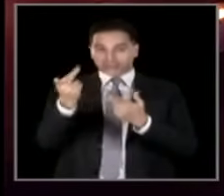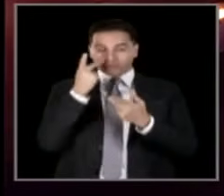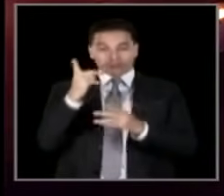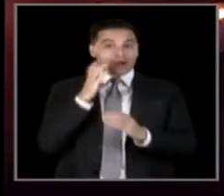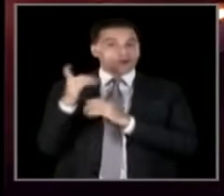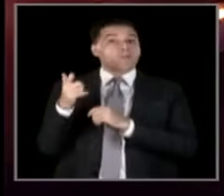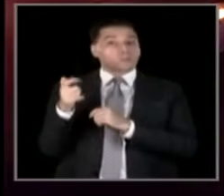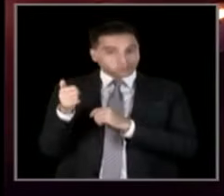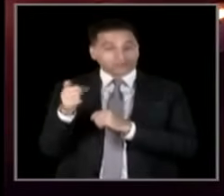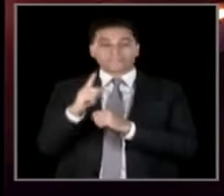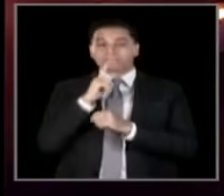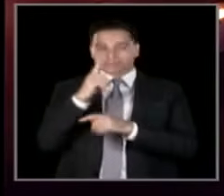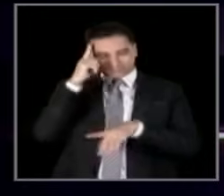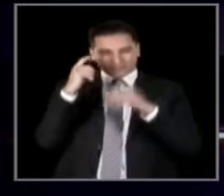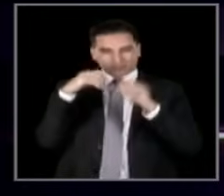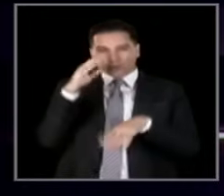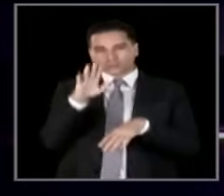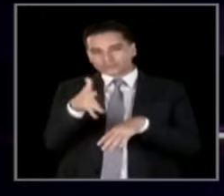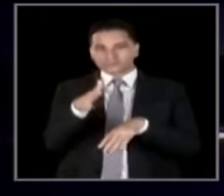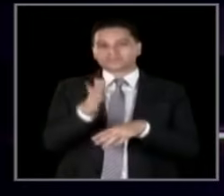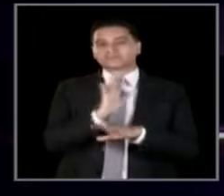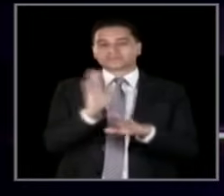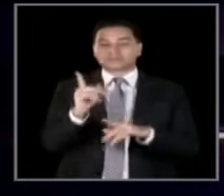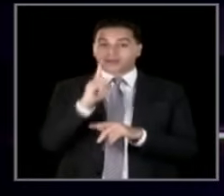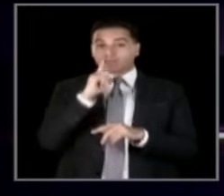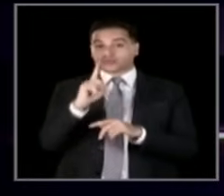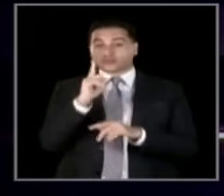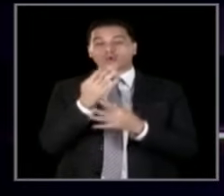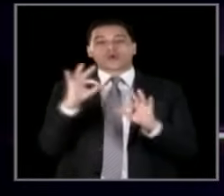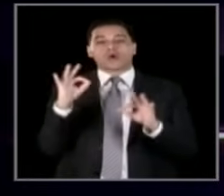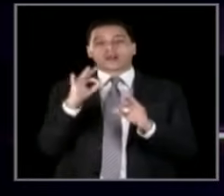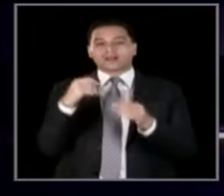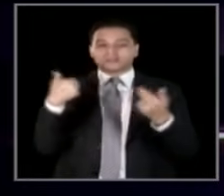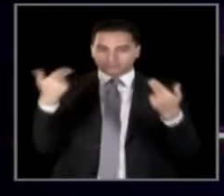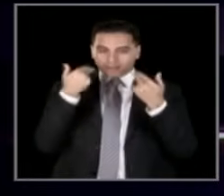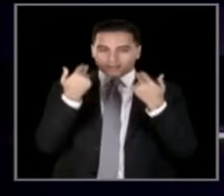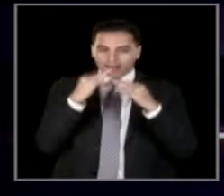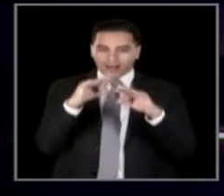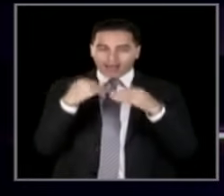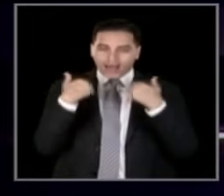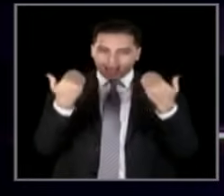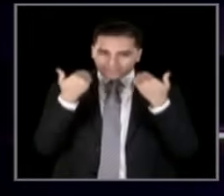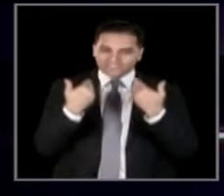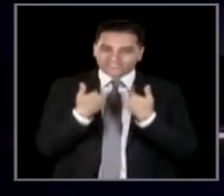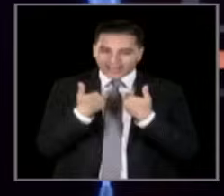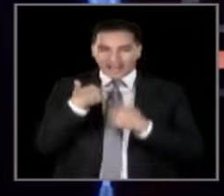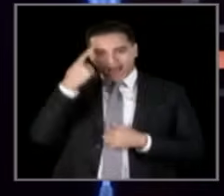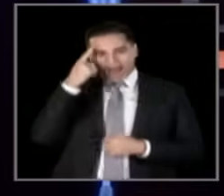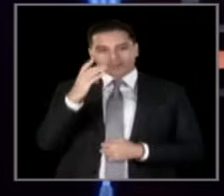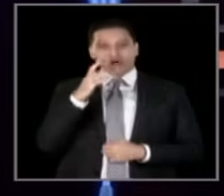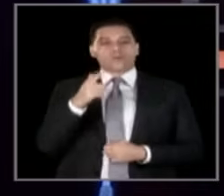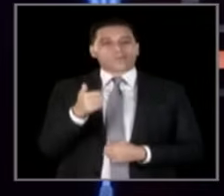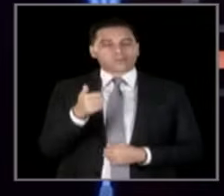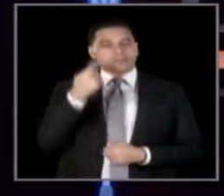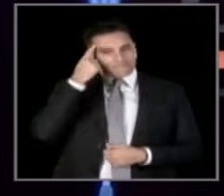الإجابات بس هما التوتر بس مصر. بص، كل حاجة بتتقال متسجلة عندنا، إحنا عارفين عندهم إجابات إيه وما